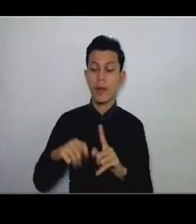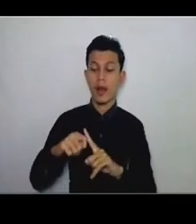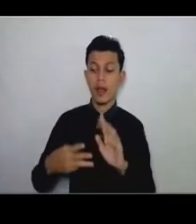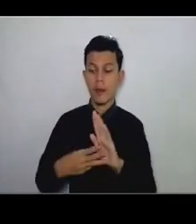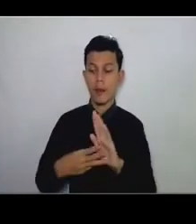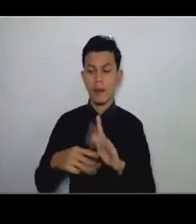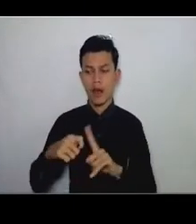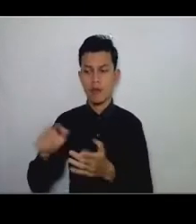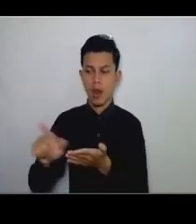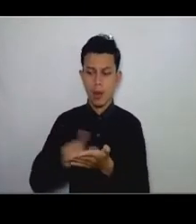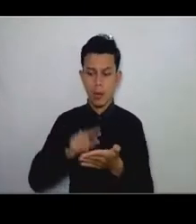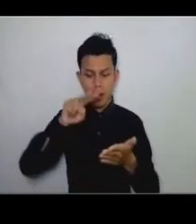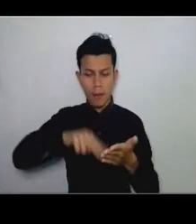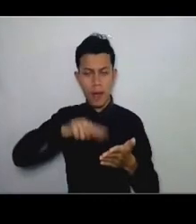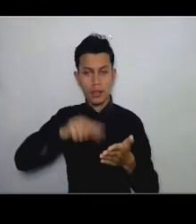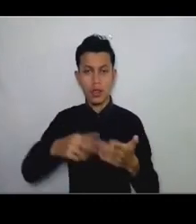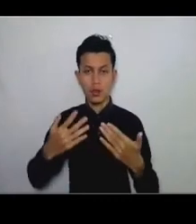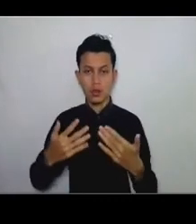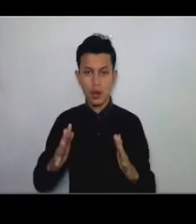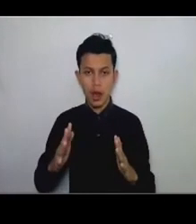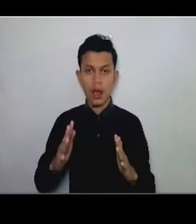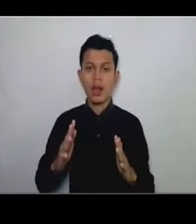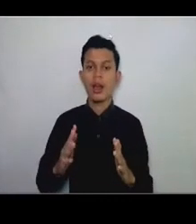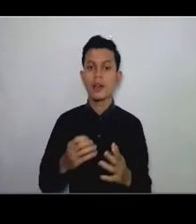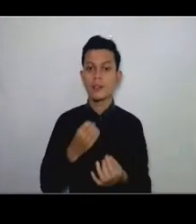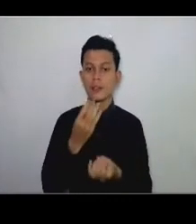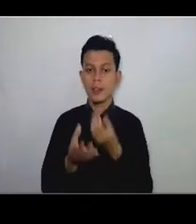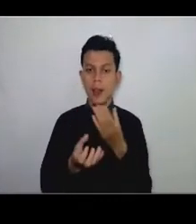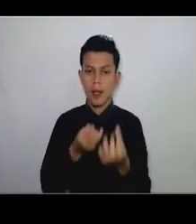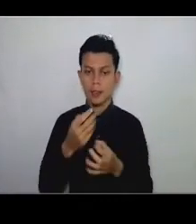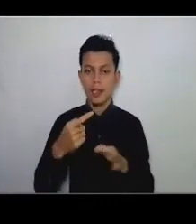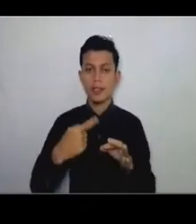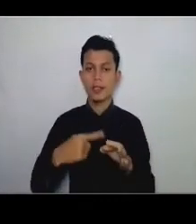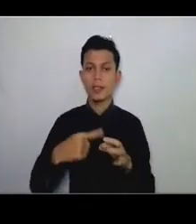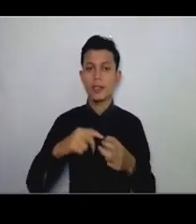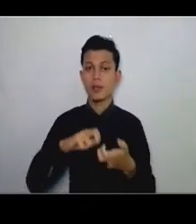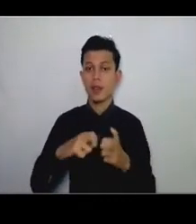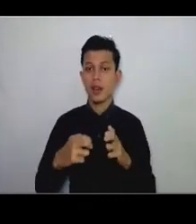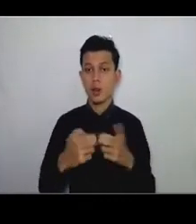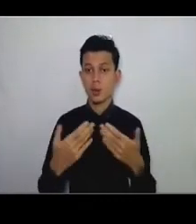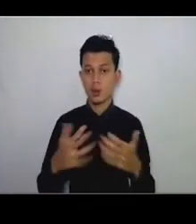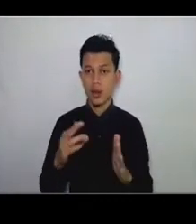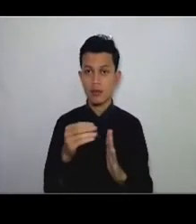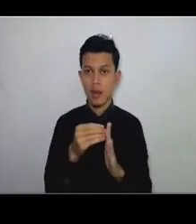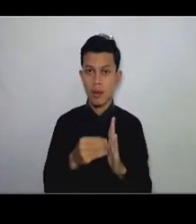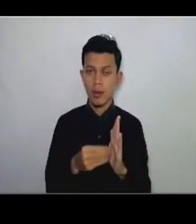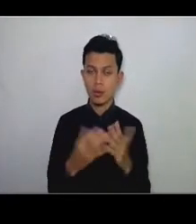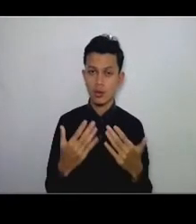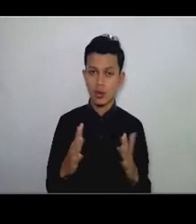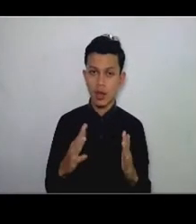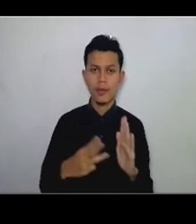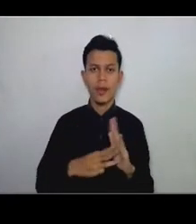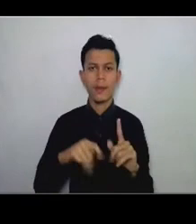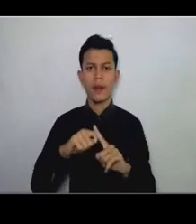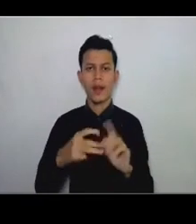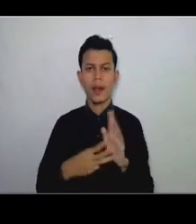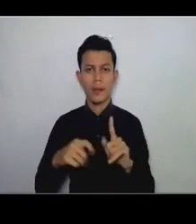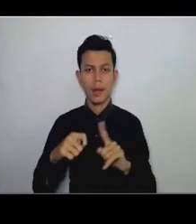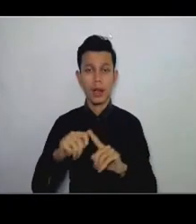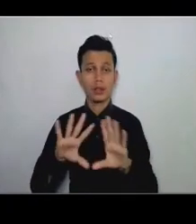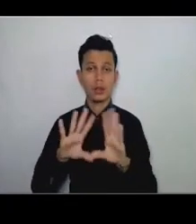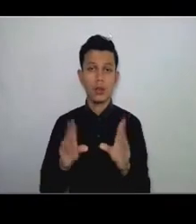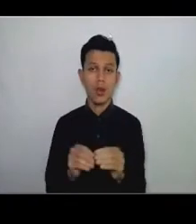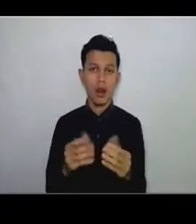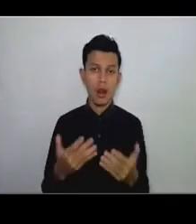laporan aku sebagaimana diuraikan pada bagian dua perkara dalam k ini majelis kehormatan berkesimpulan bahwa